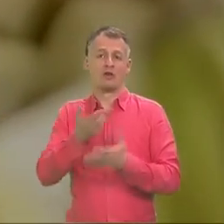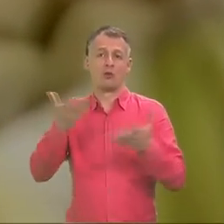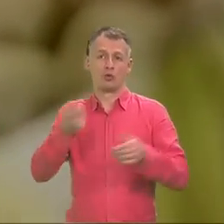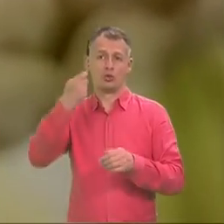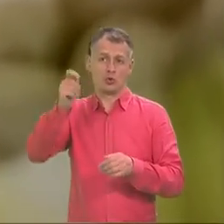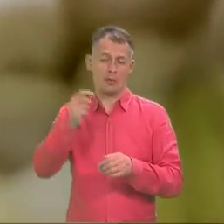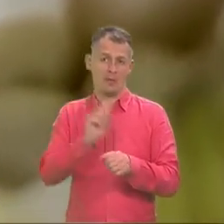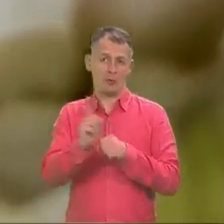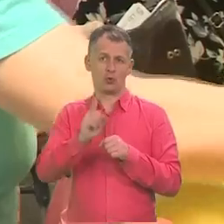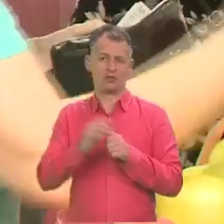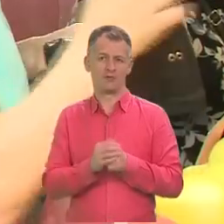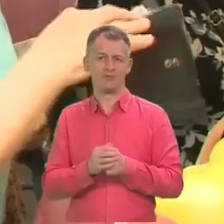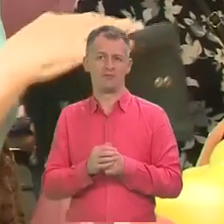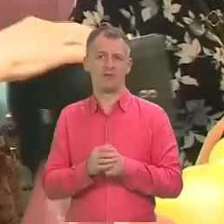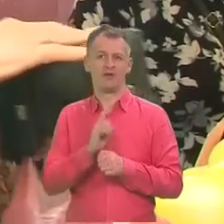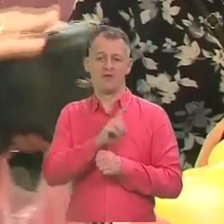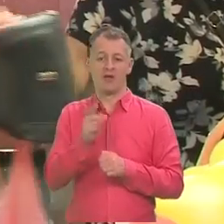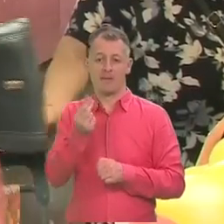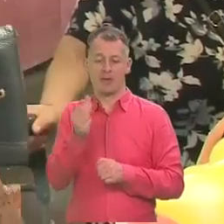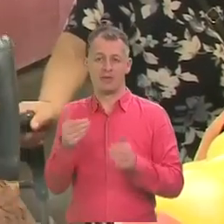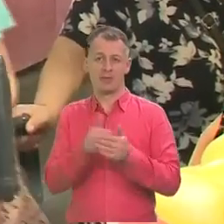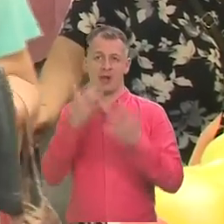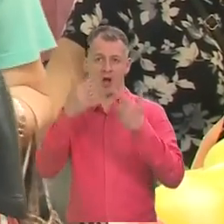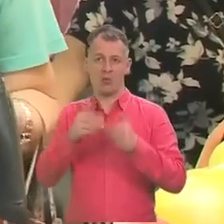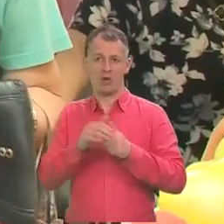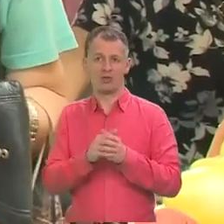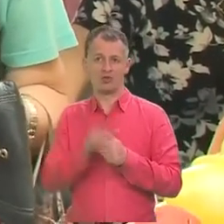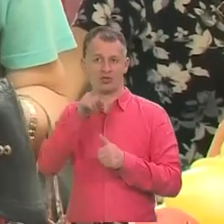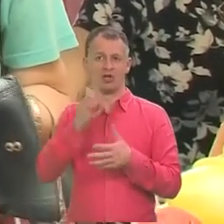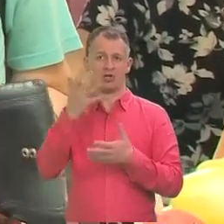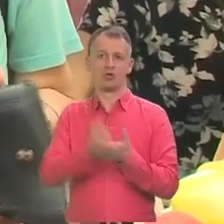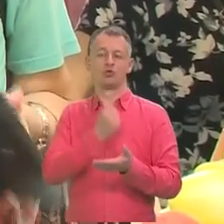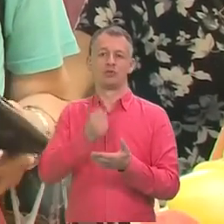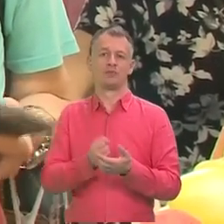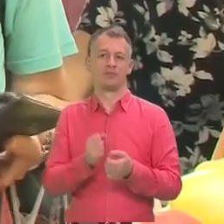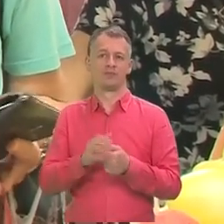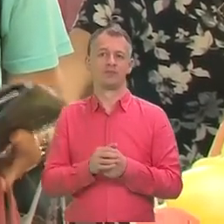suferim. Trebuie să ne calculăm fiecare ban și așa reușim să ne